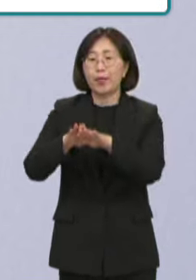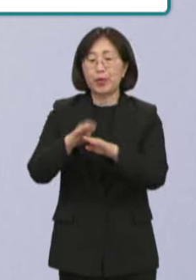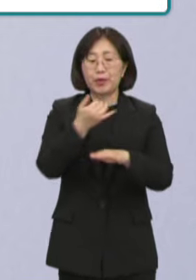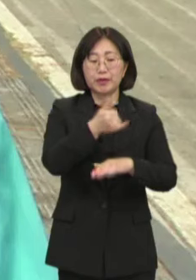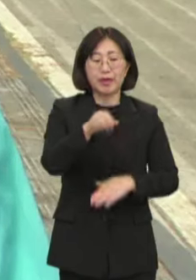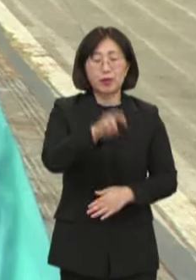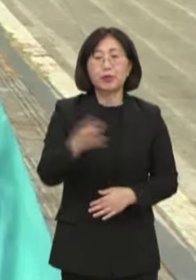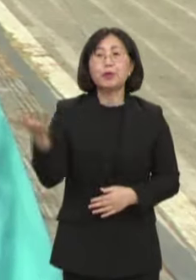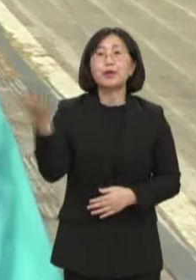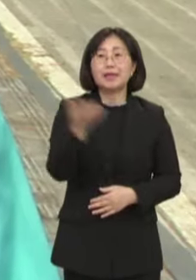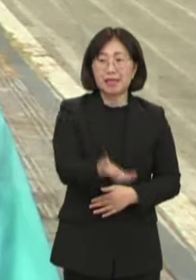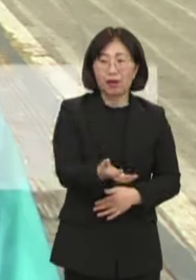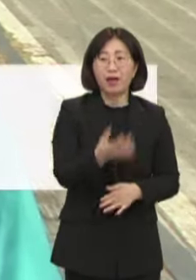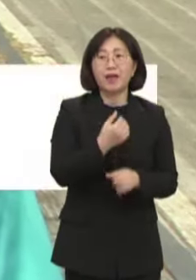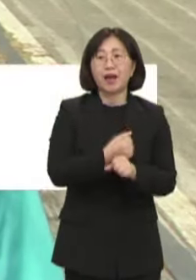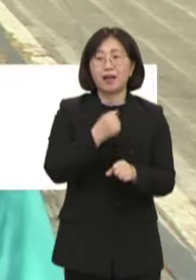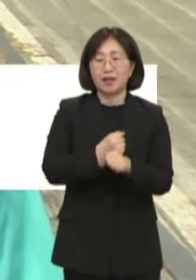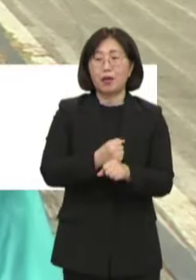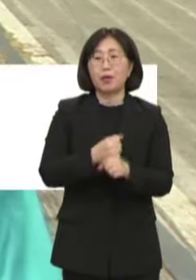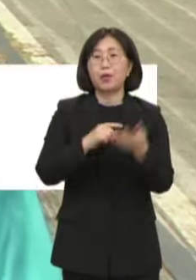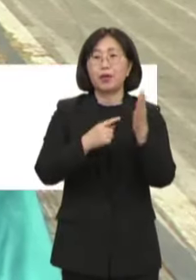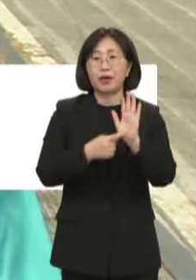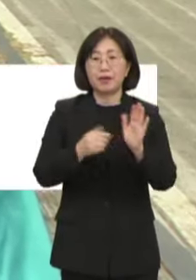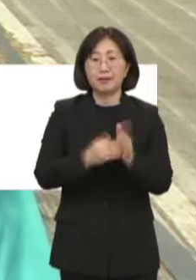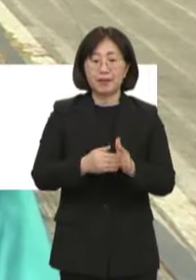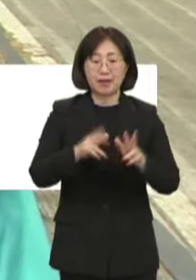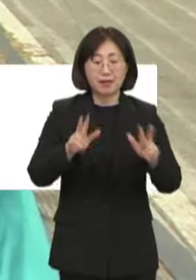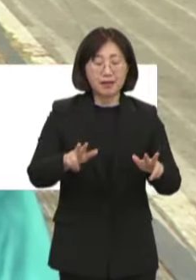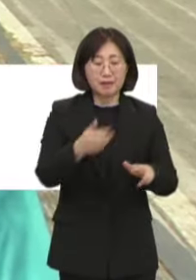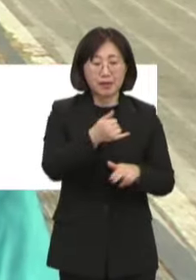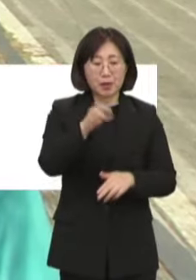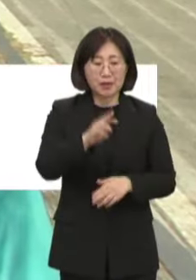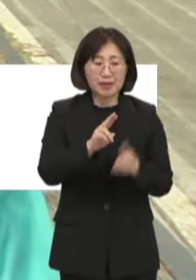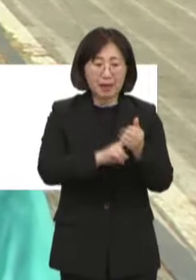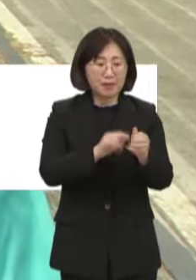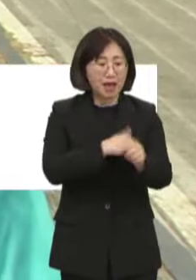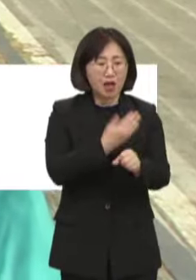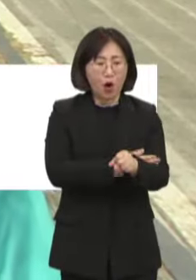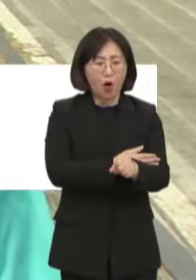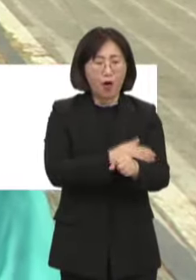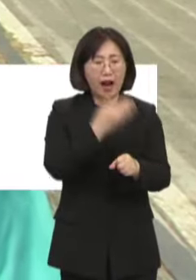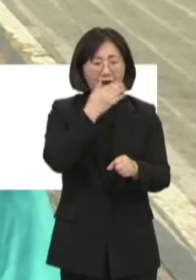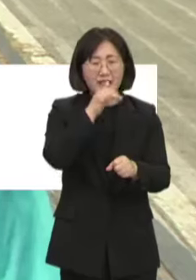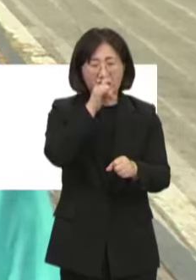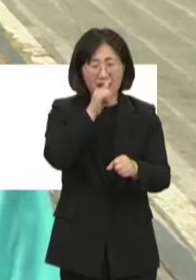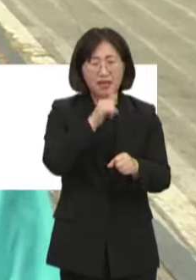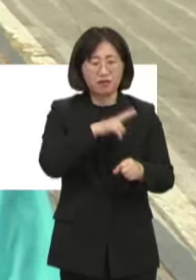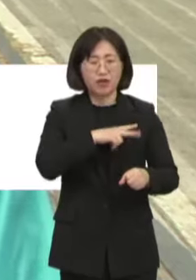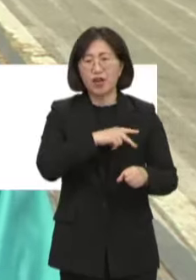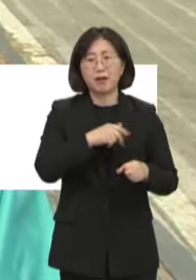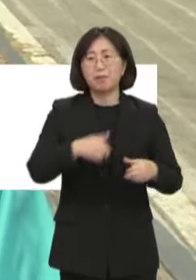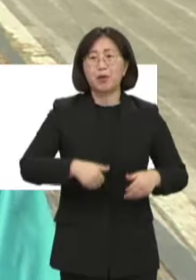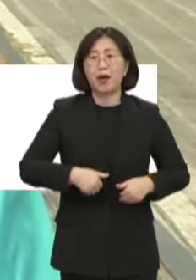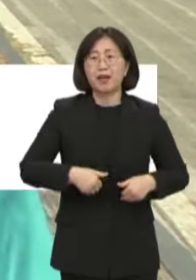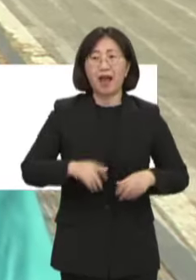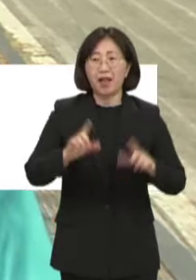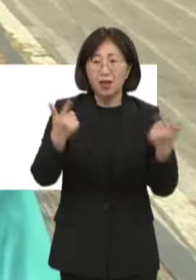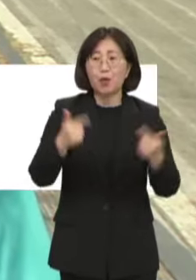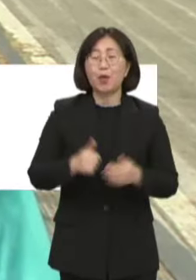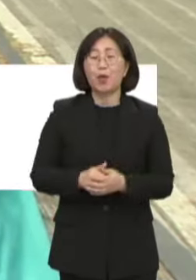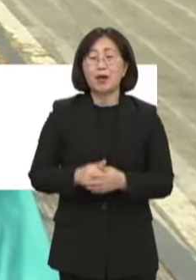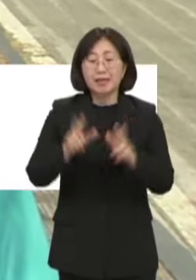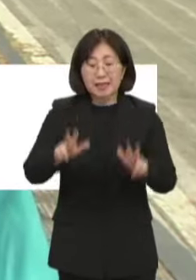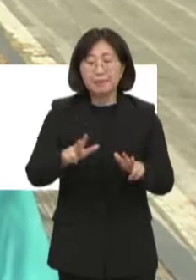약속했습니다. 지금 세종에는 가능성과 잠재력 있는 정치인이 필요한 게 아니고 당장 문제를 해결할 수 있는